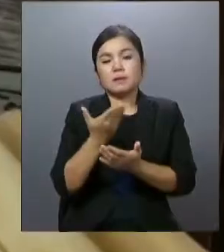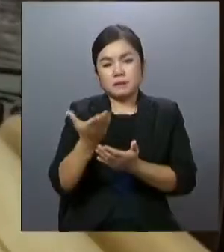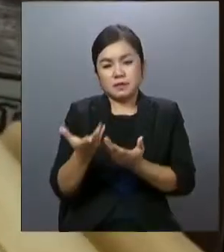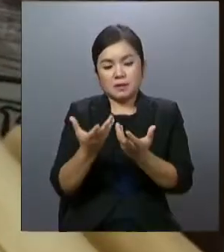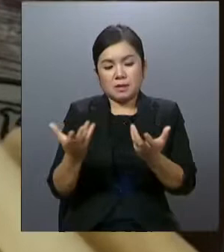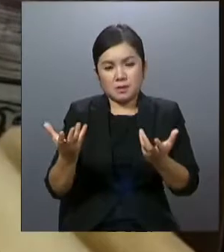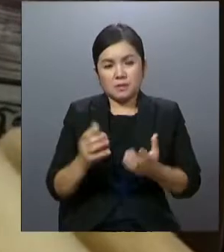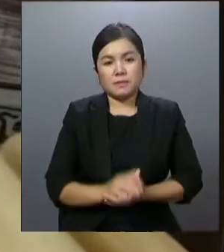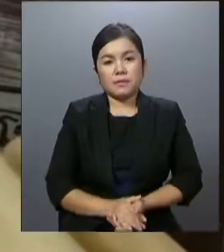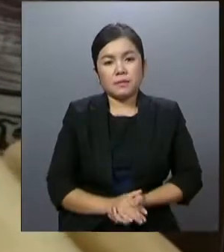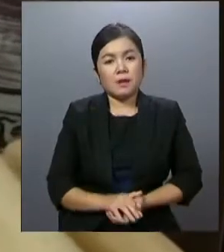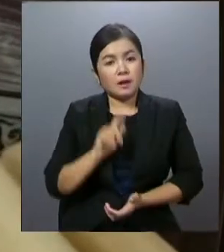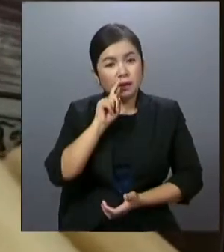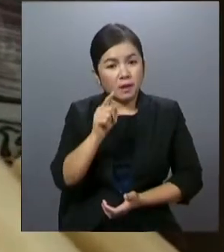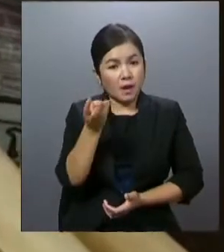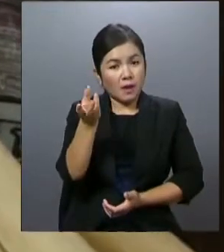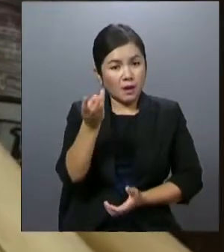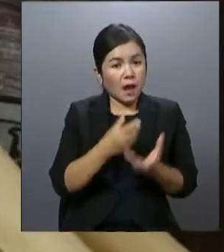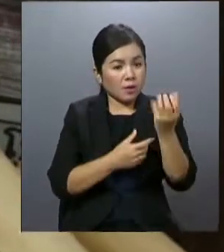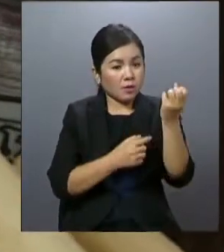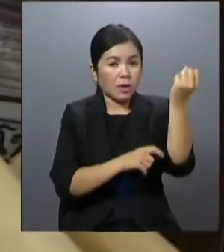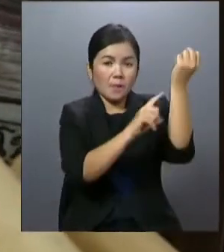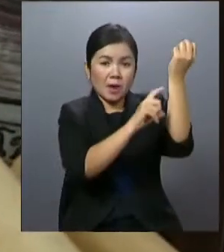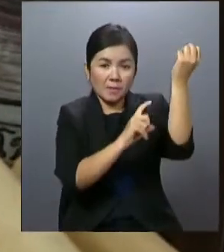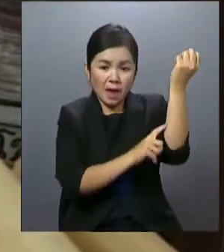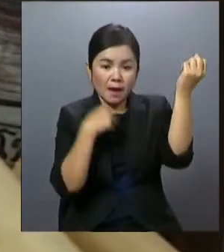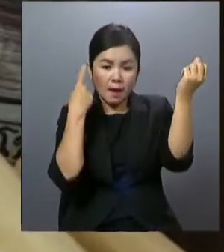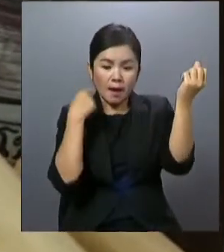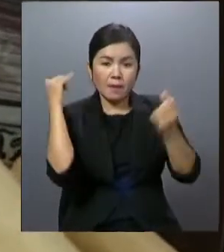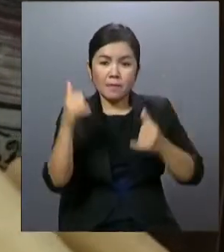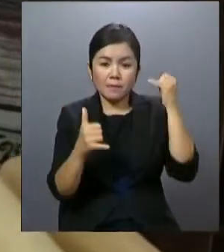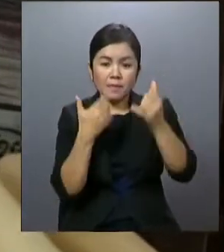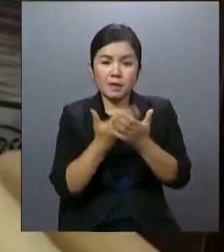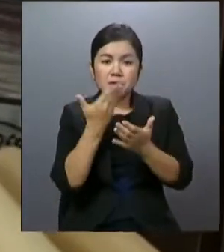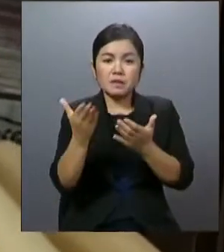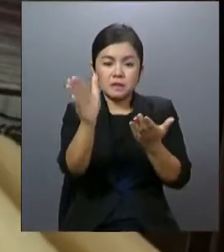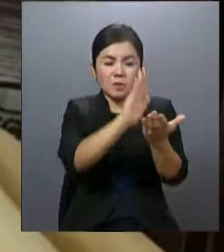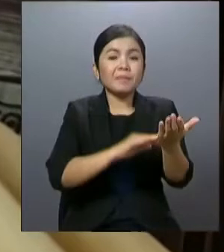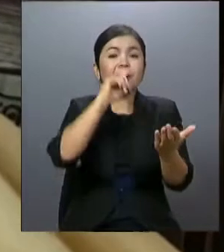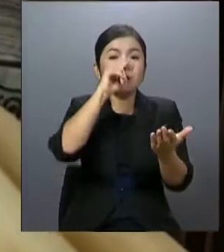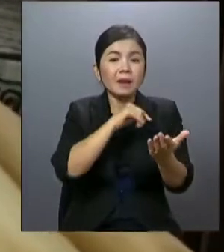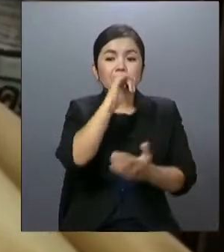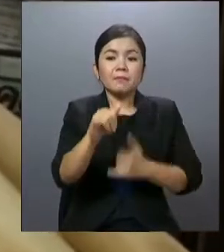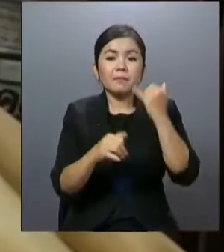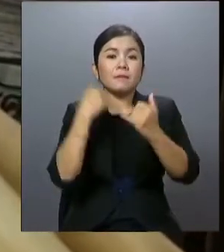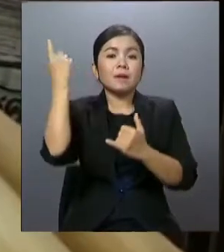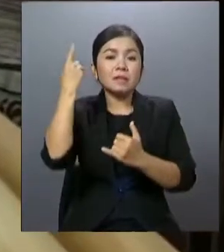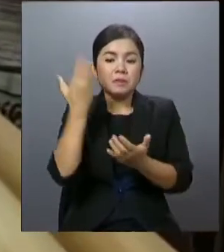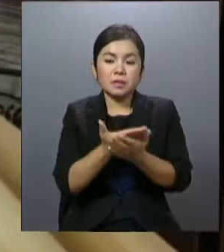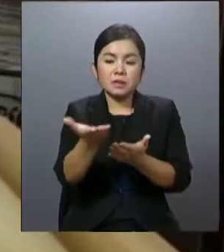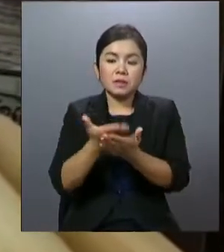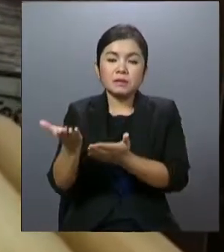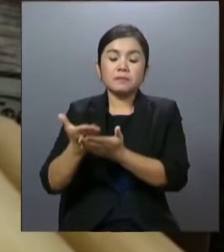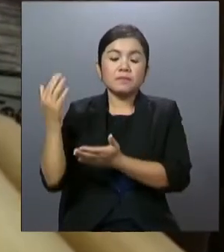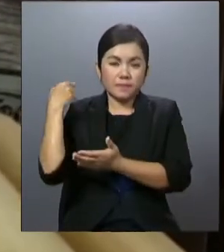ข้าวหลามนี่ส่วนมากเป็นนักท่องเที่ยวที่ไหนคะ มันมีหลายต่างจังหวัดมันหนูมันจะมีอันหลายอย่างก็แปลก